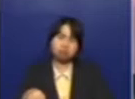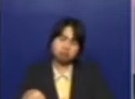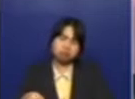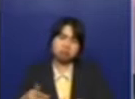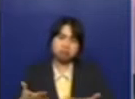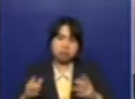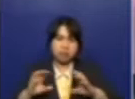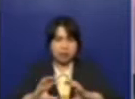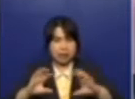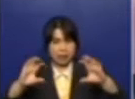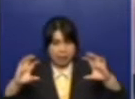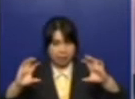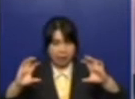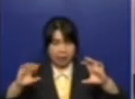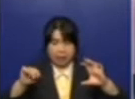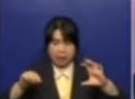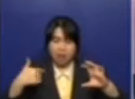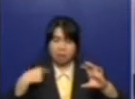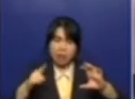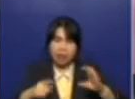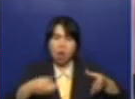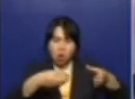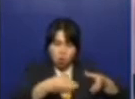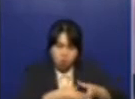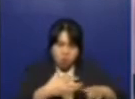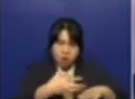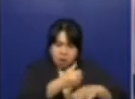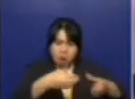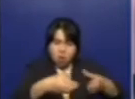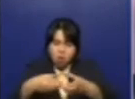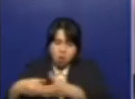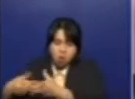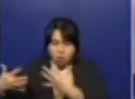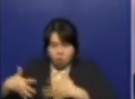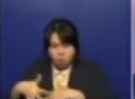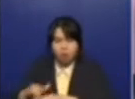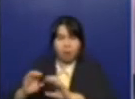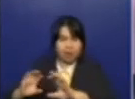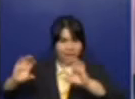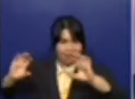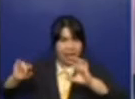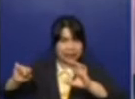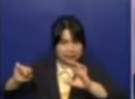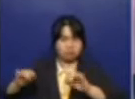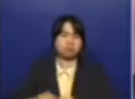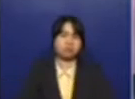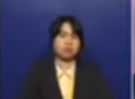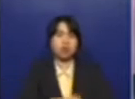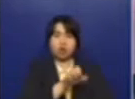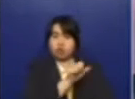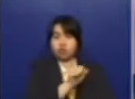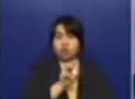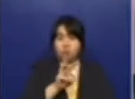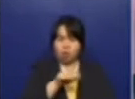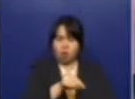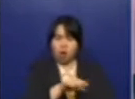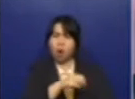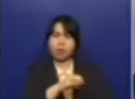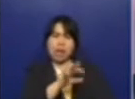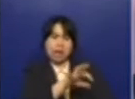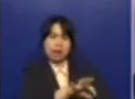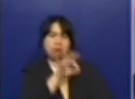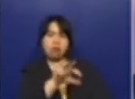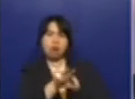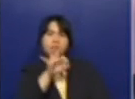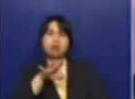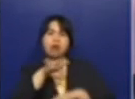รัฐบาลประกอบด้วยพรรคการเมืองหลายพรรคเอาสมาชิกวุฒิสภาที่ได้จากการแต่งตั้งของคณะ